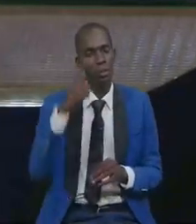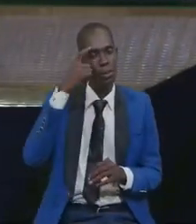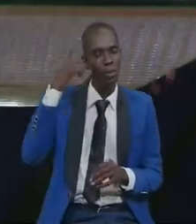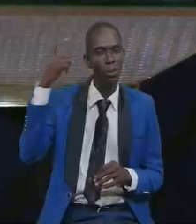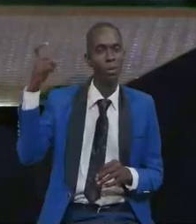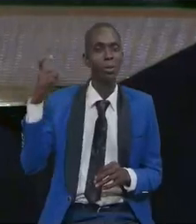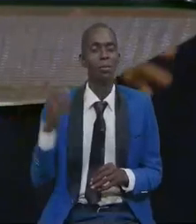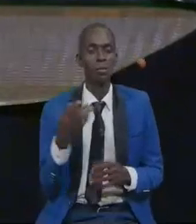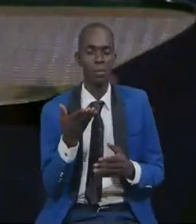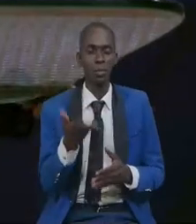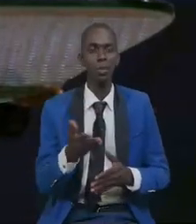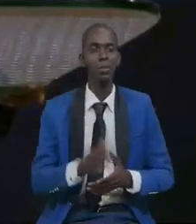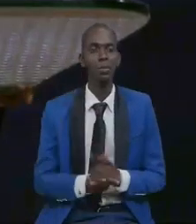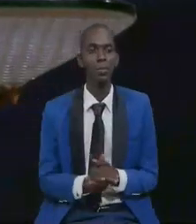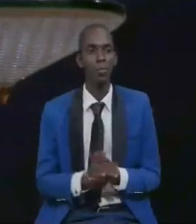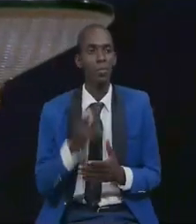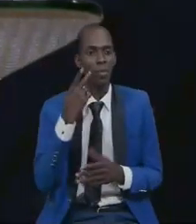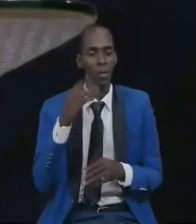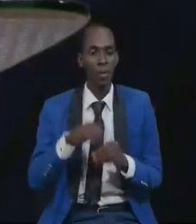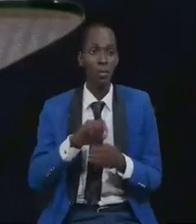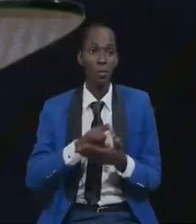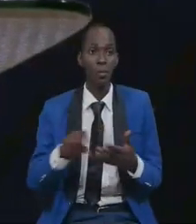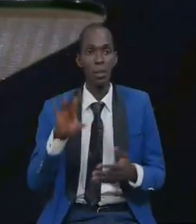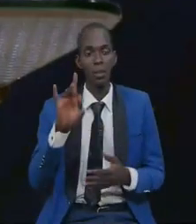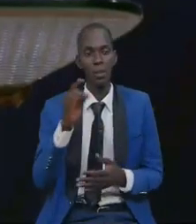L'interprétation, je n'en ai pas eu, je n'ai pas vu cela. Le verset 8,